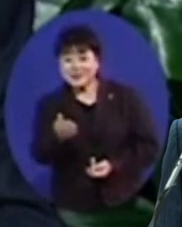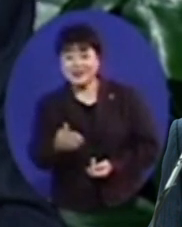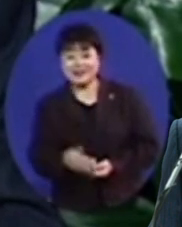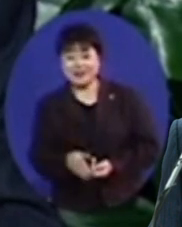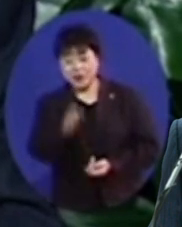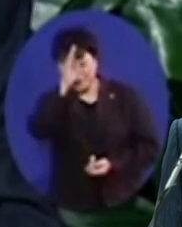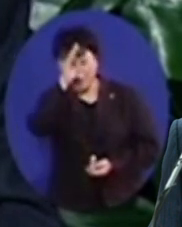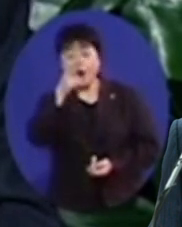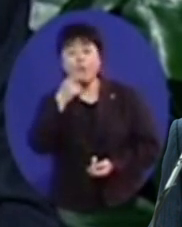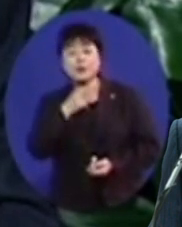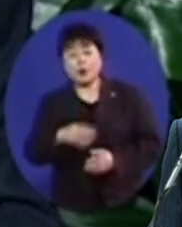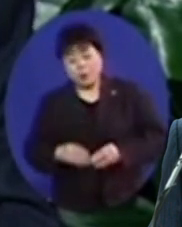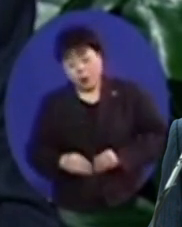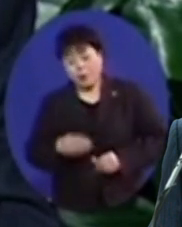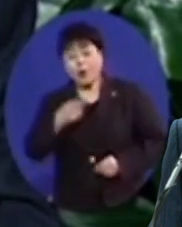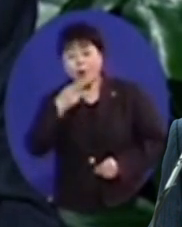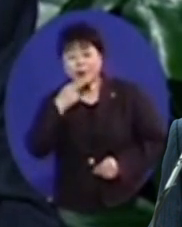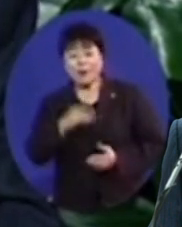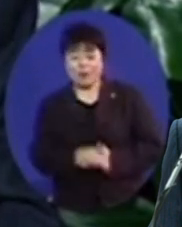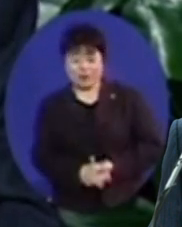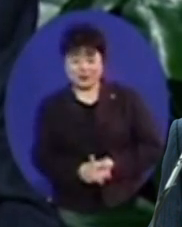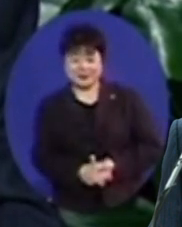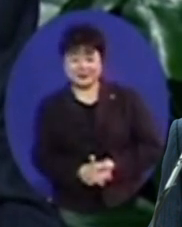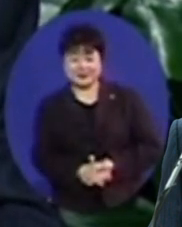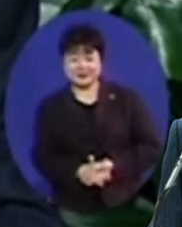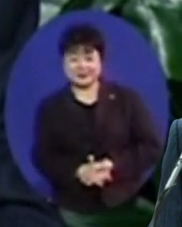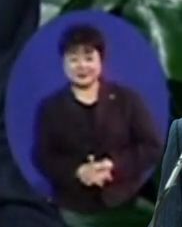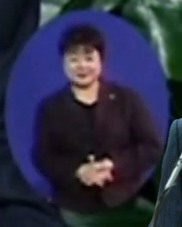병들지 아니하고 굶지 아니하고